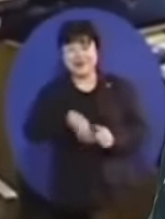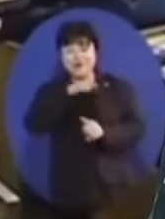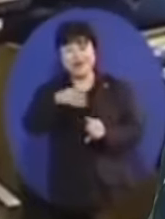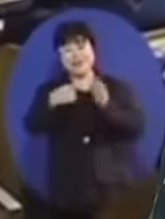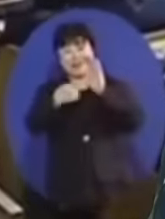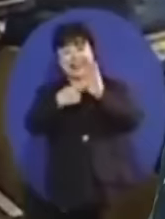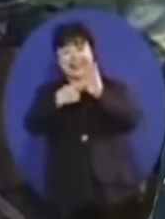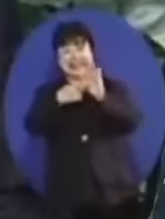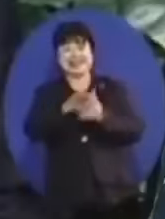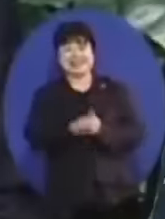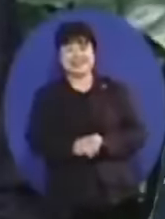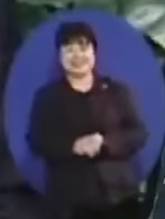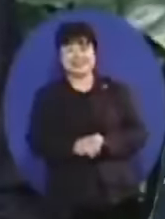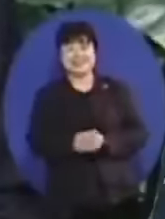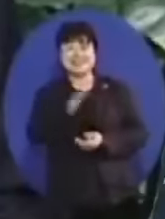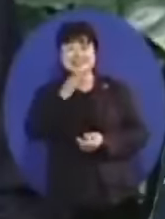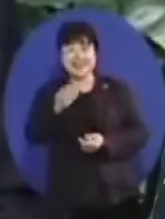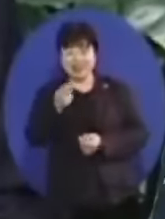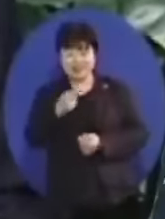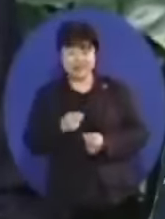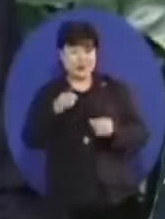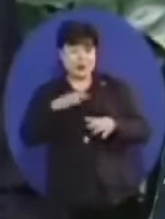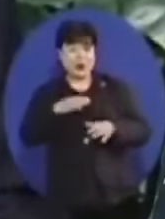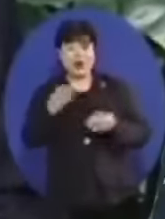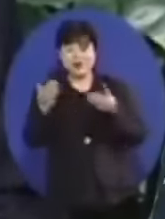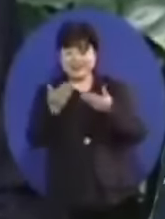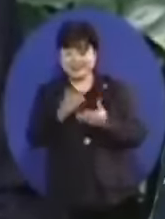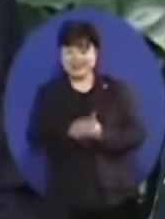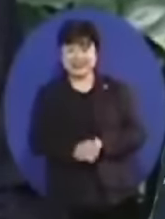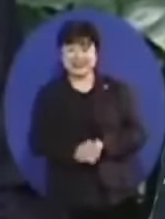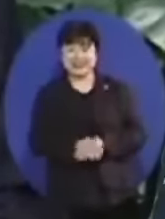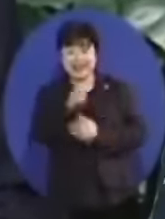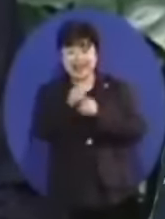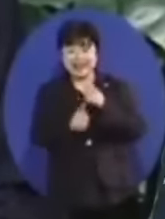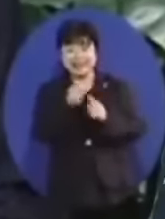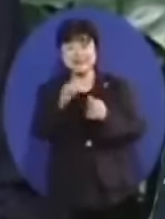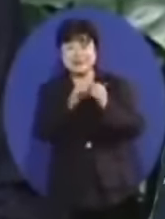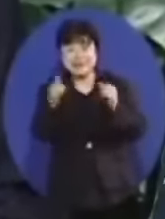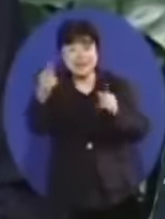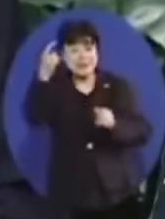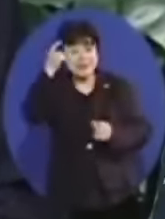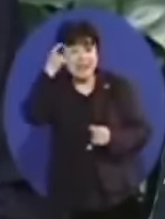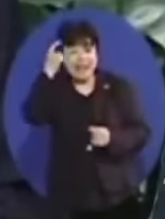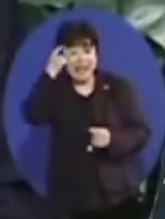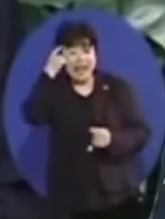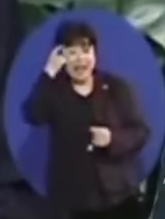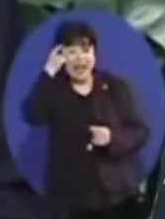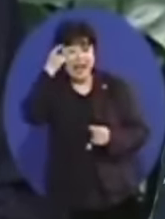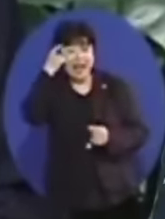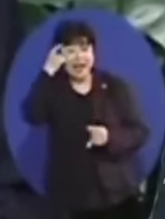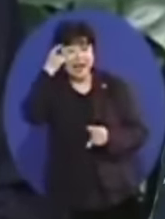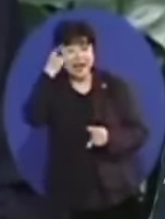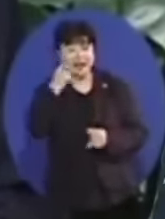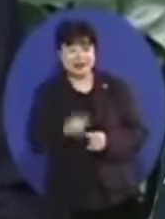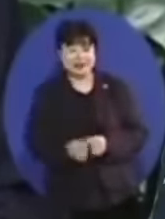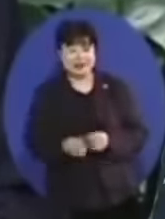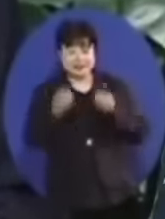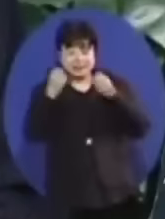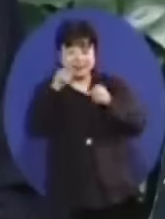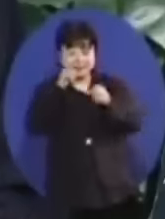나타나요. 그게 참 기가 막힌 일인 것입니다. 하나님이 사람의 생각을 얼마나 창조력